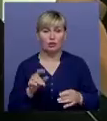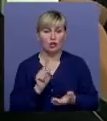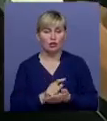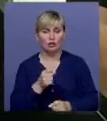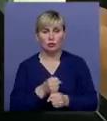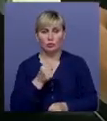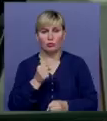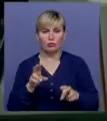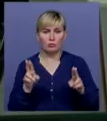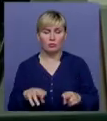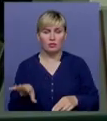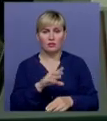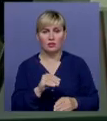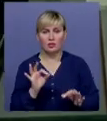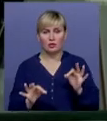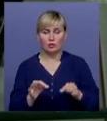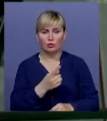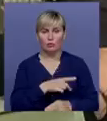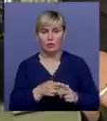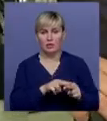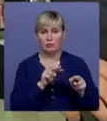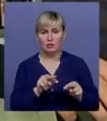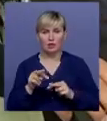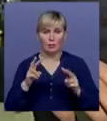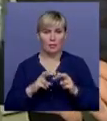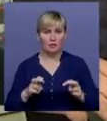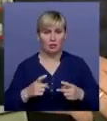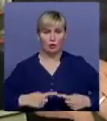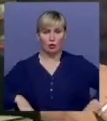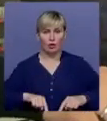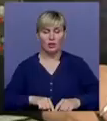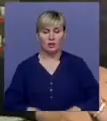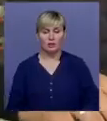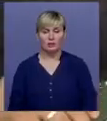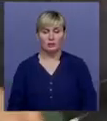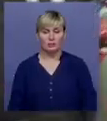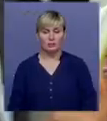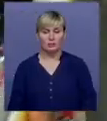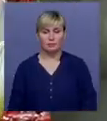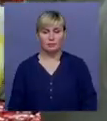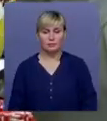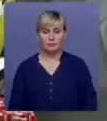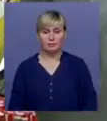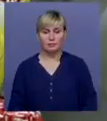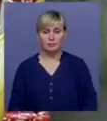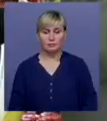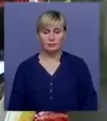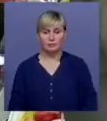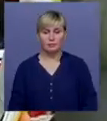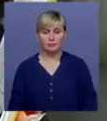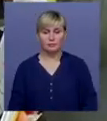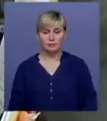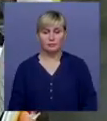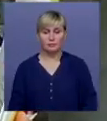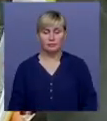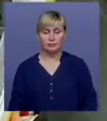придерживаться всех санитарных норм за этим следят проверяющие органы здесь температура измеряется прохождением остальной остаются